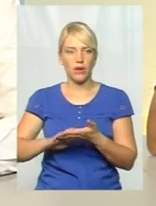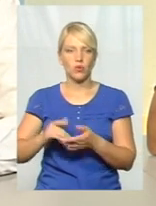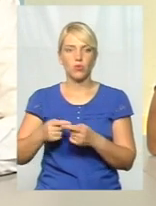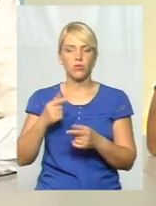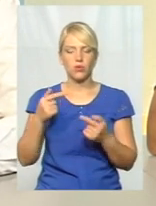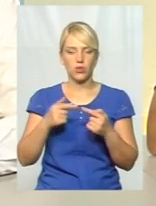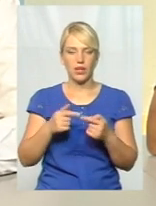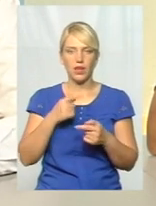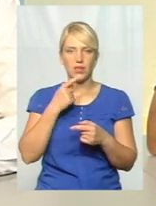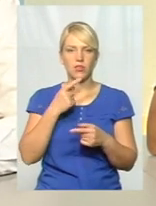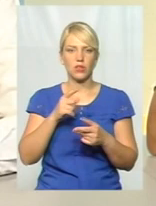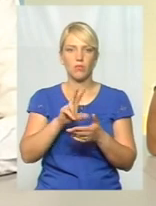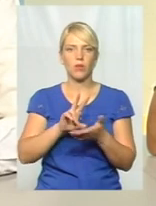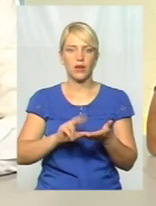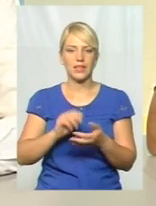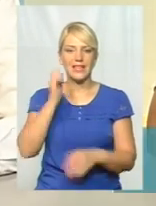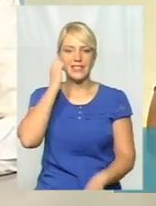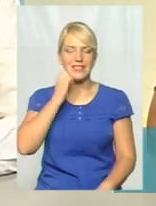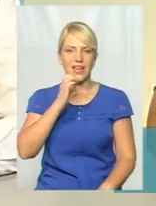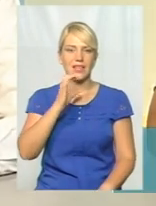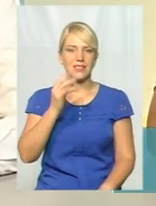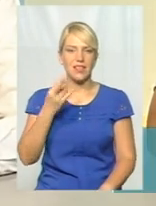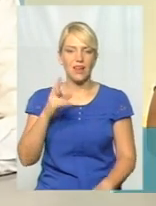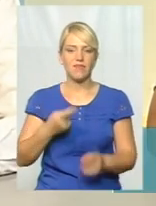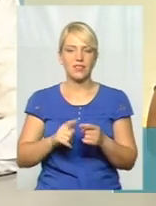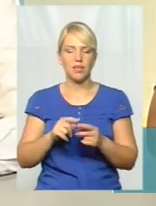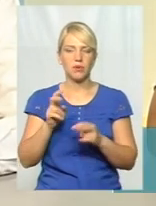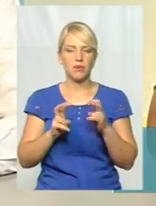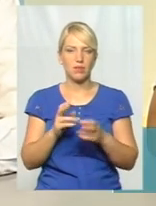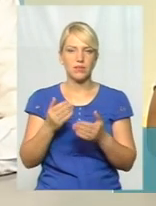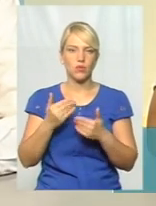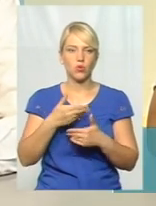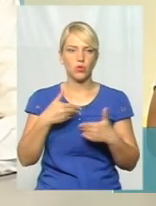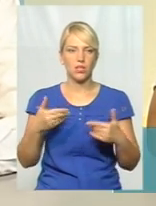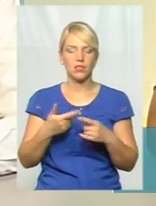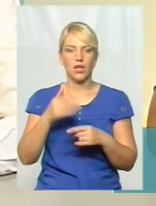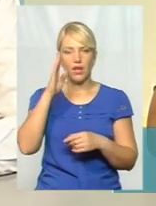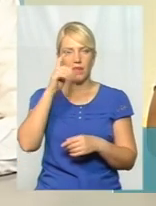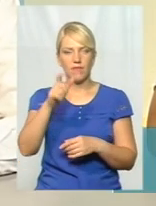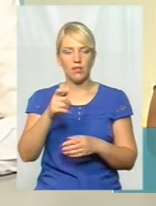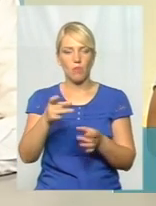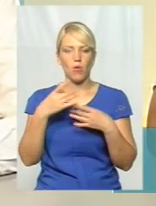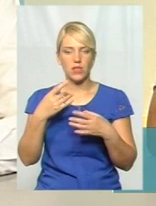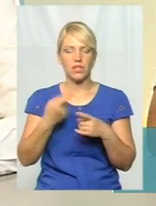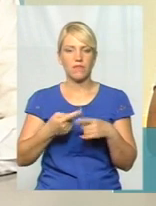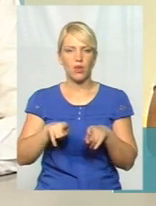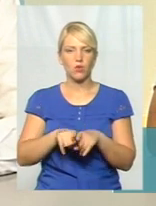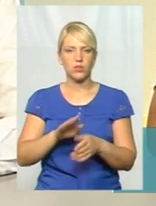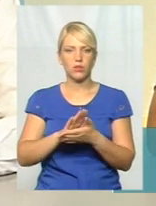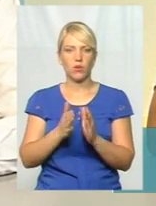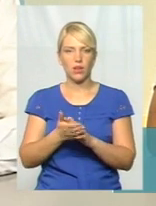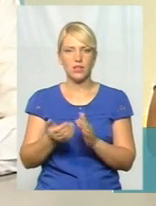конкретний приклад по Старій Синяві, тому що це підприємець звернувся саме до нас. І він пояснив свою ситуацію. Тобто в попередні